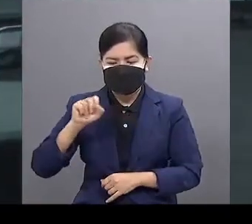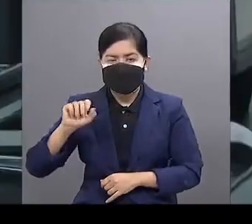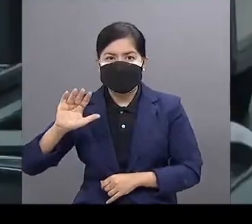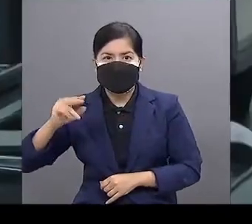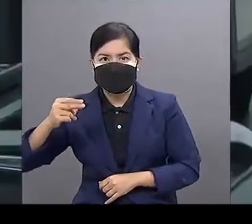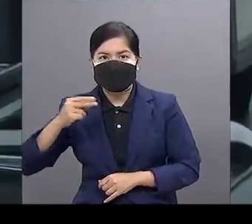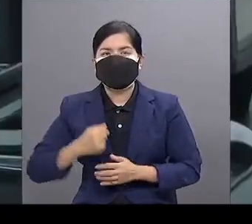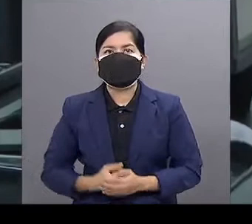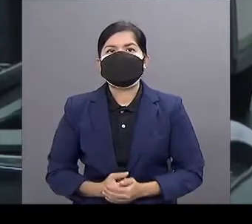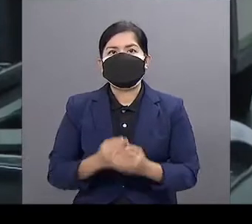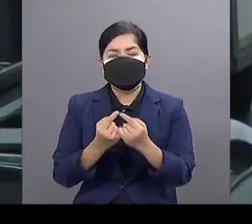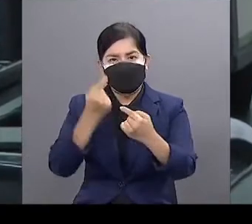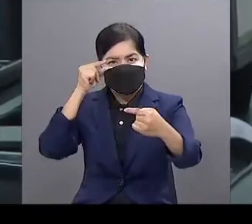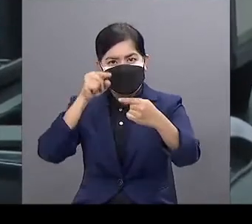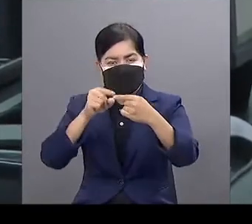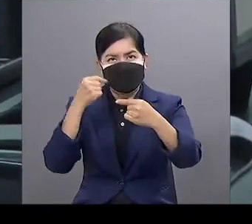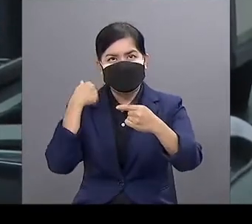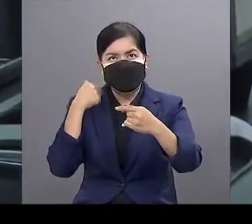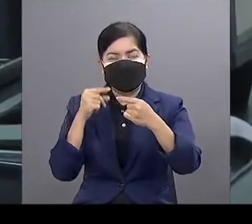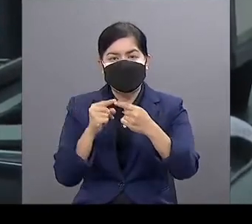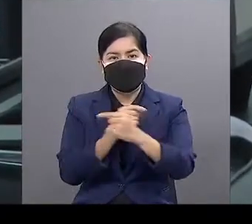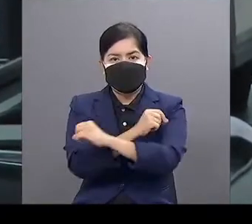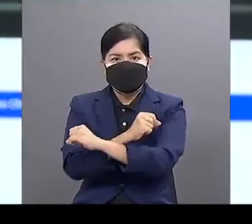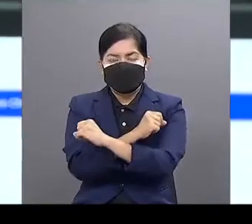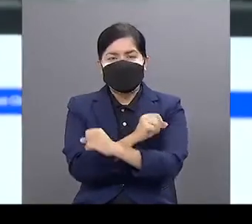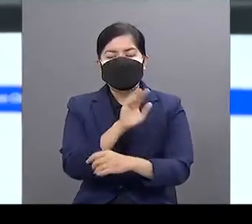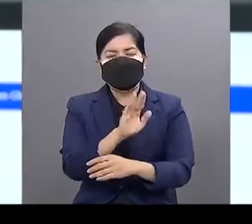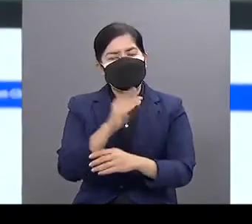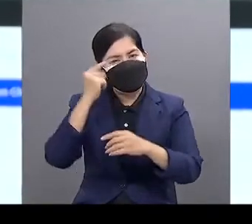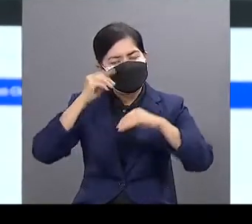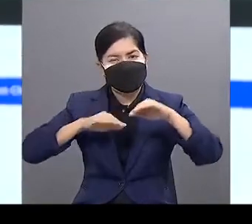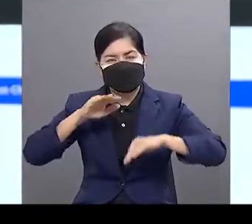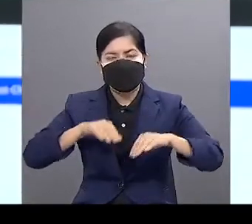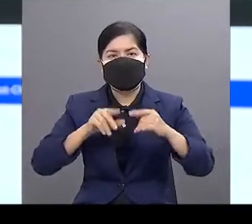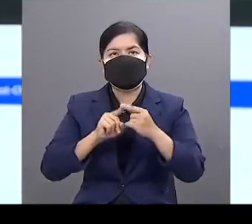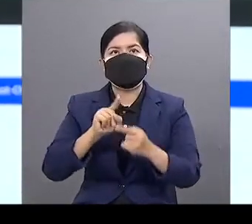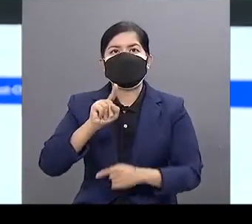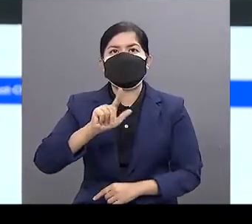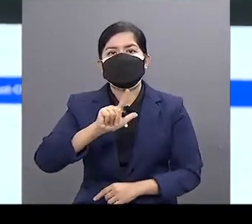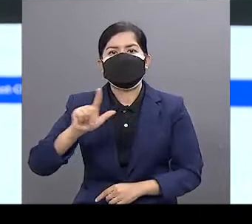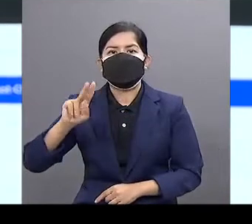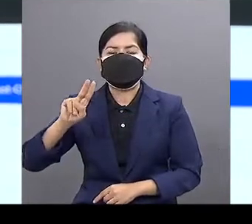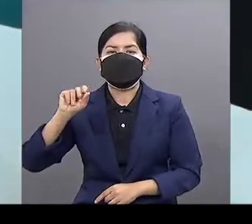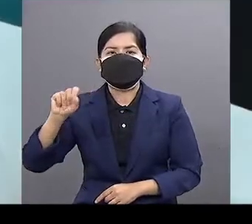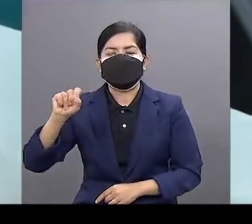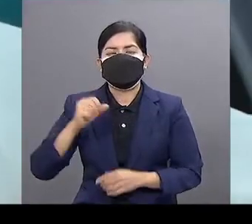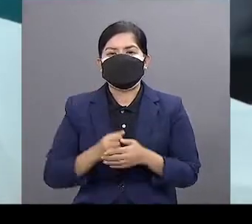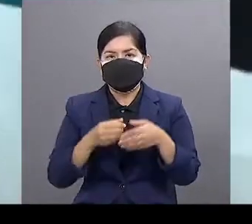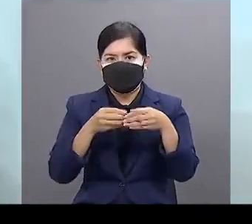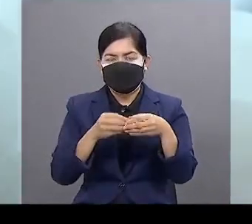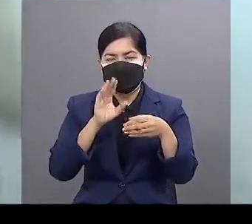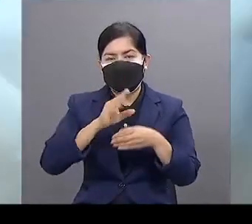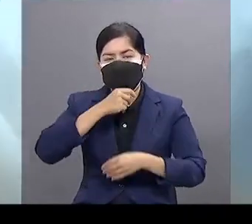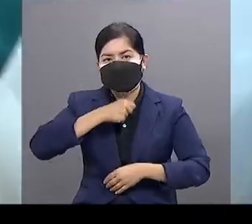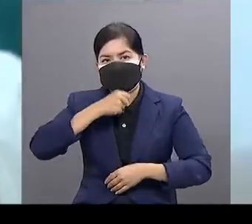เป้าหมายของการเกิดภูมิคุ้มกันหมดตั้งเป้าไว้ที่ 1ล้าน 2แสนคนสำหรับกลุ่มผู้สูงอายุขนาดนี้ฉีดวัคซีนไป